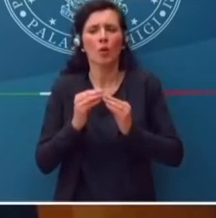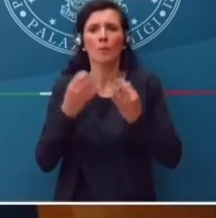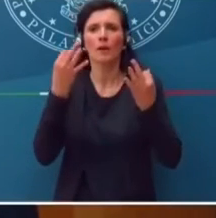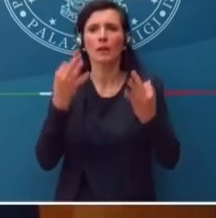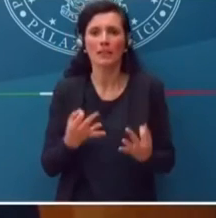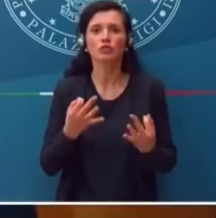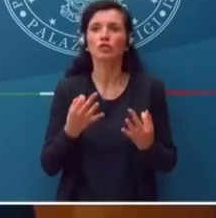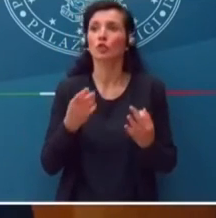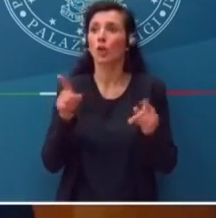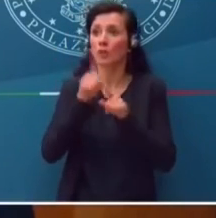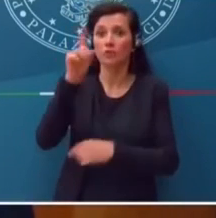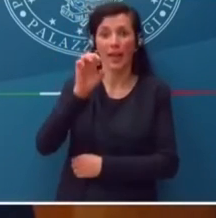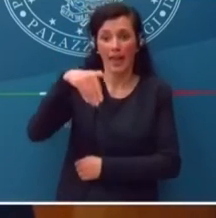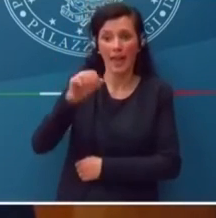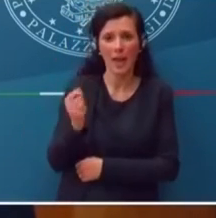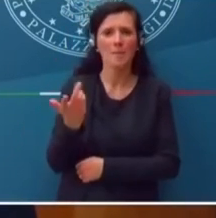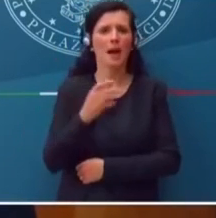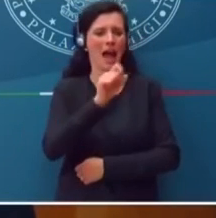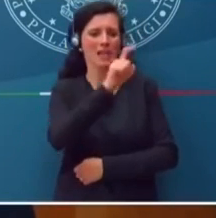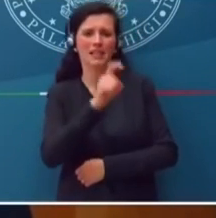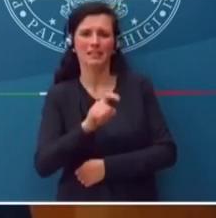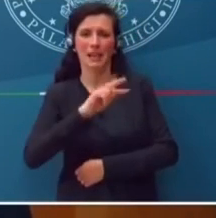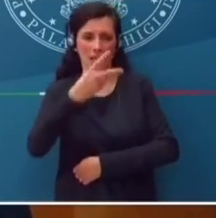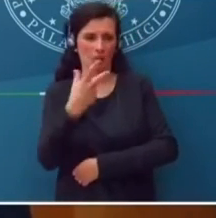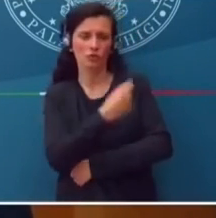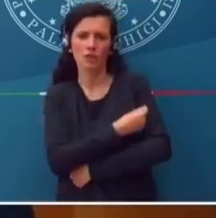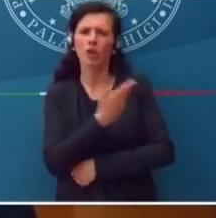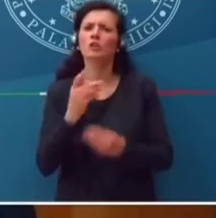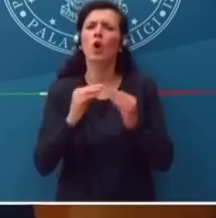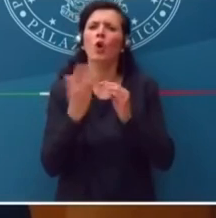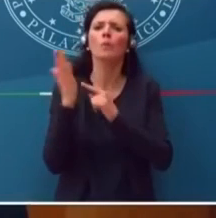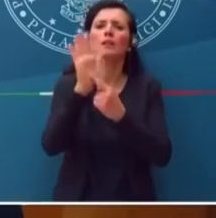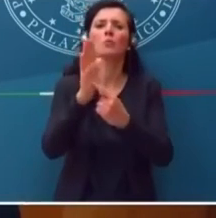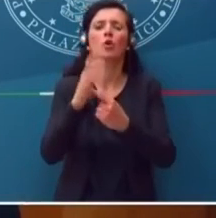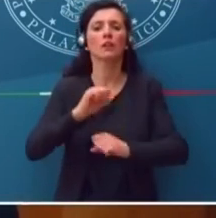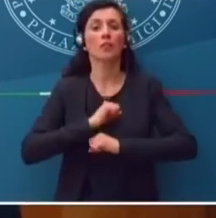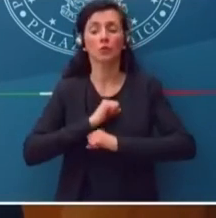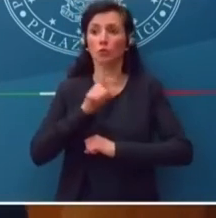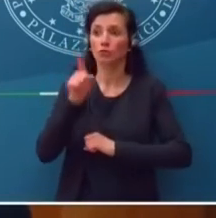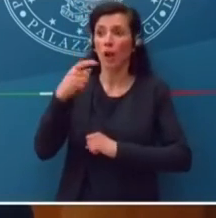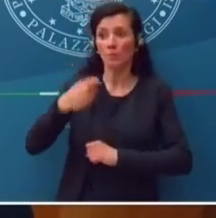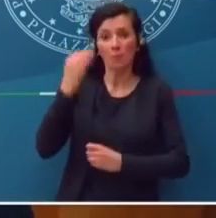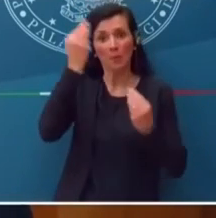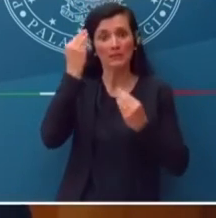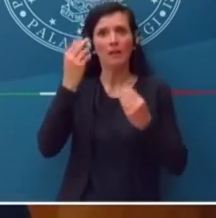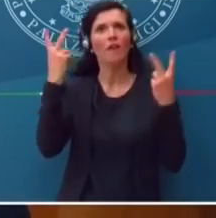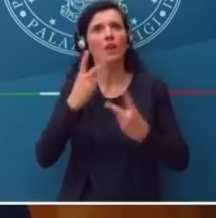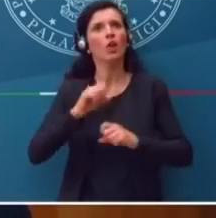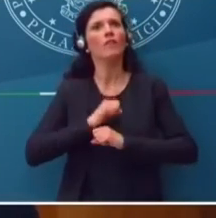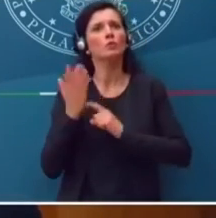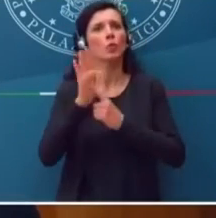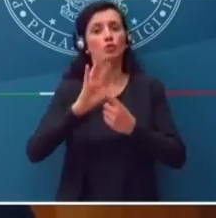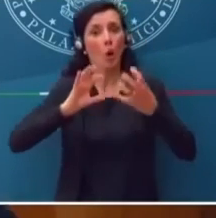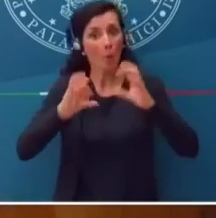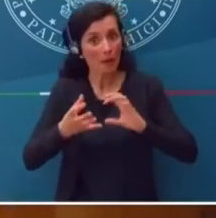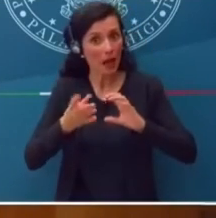dopo la sfiducia verso la seconda dose di AstraZeneca? Pensava fosse così complicato costruire la fiducia? Questa è